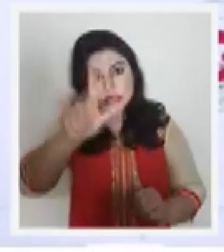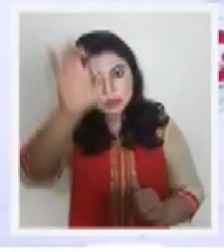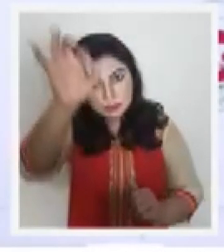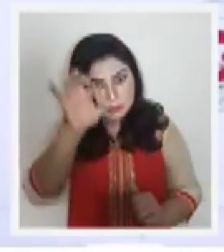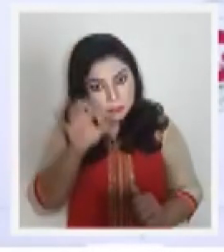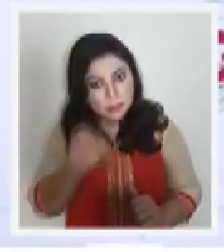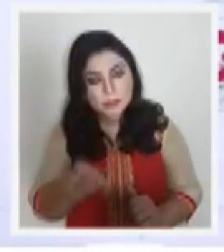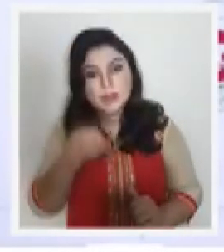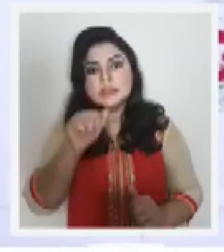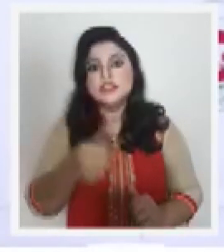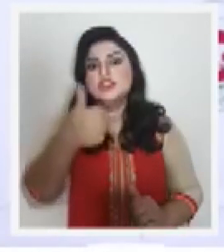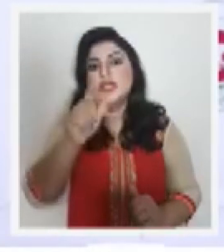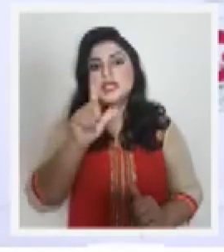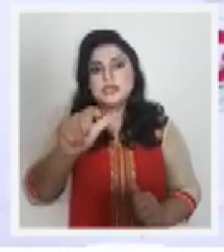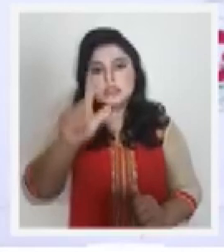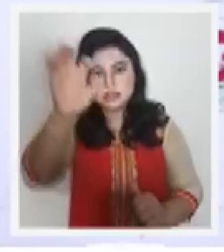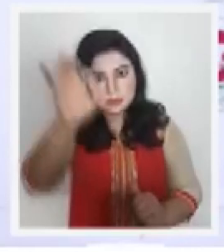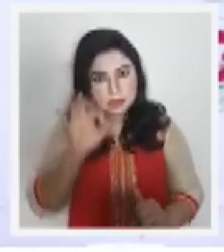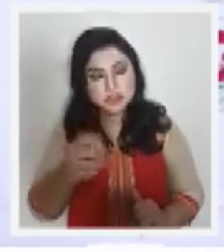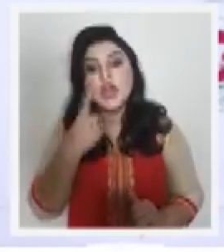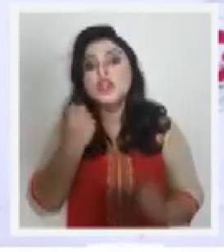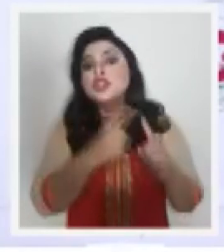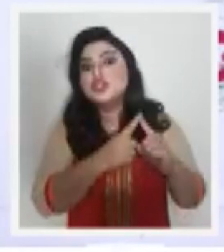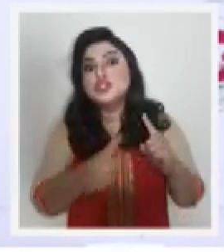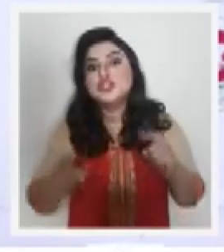1,51,972 জন। শনাক্ত বিবেচনায় সুস্থতার হার